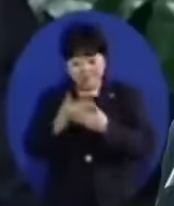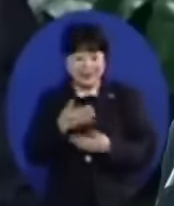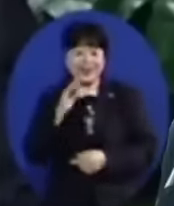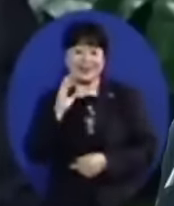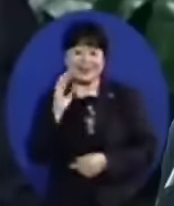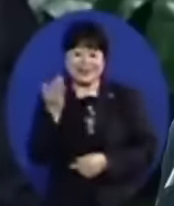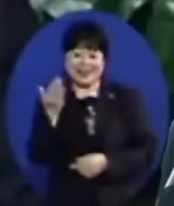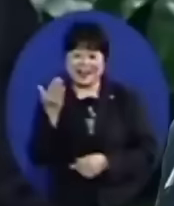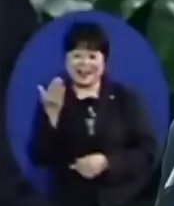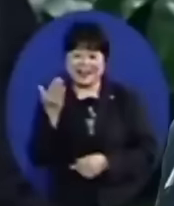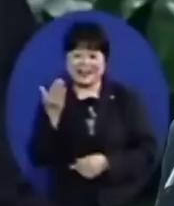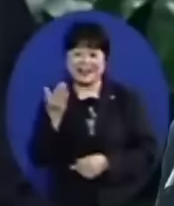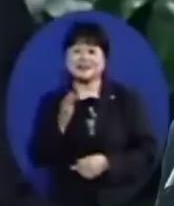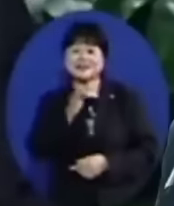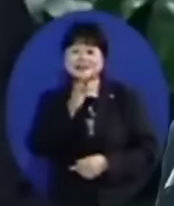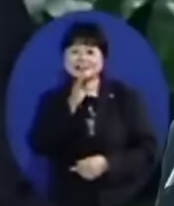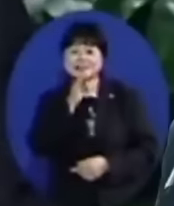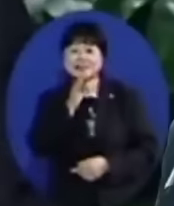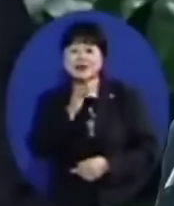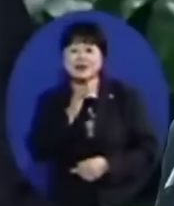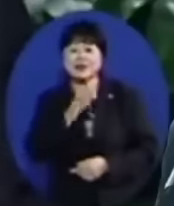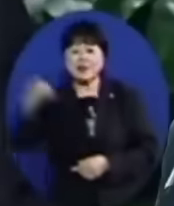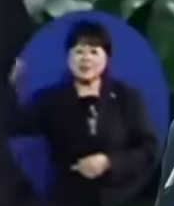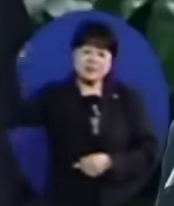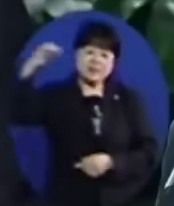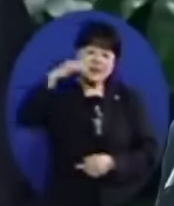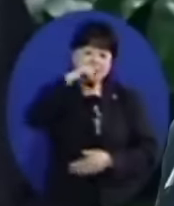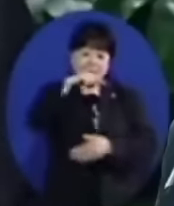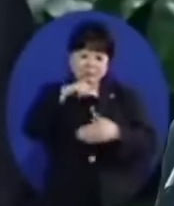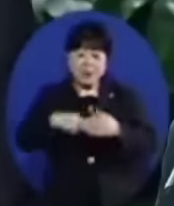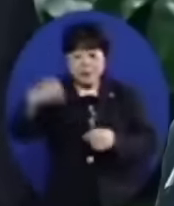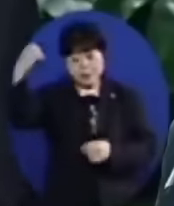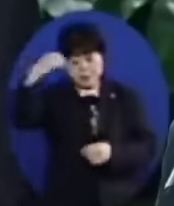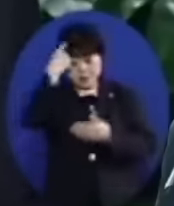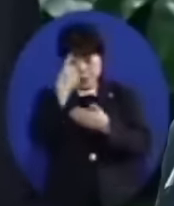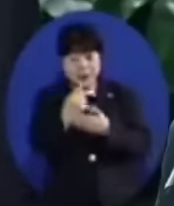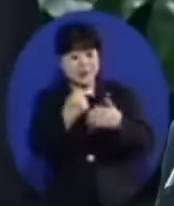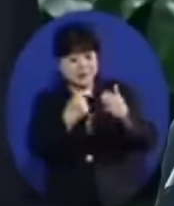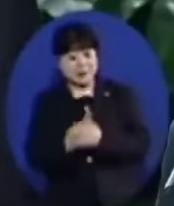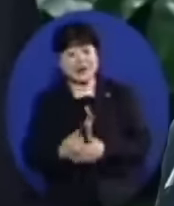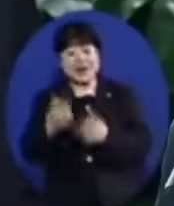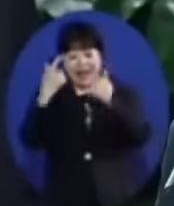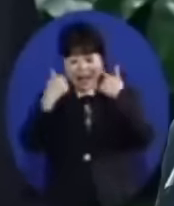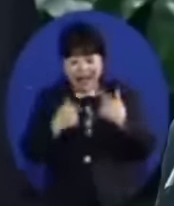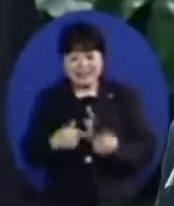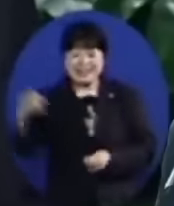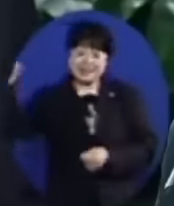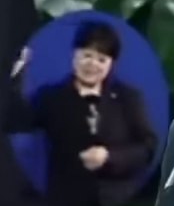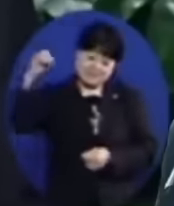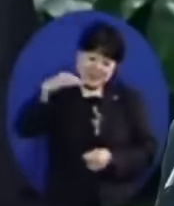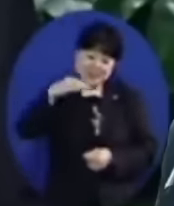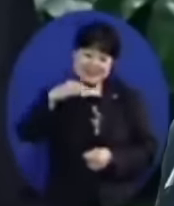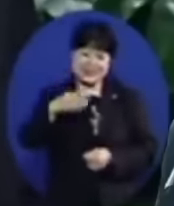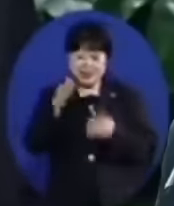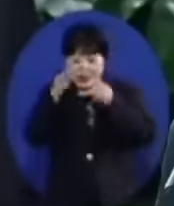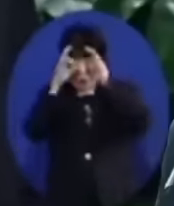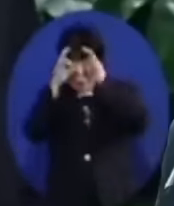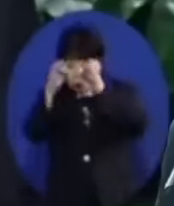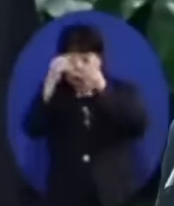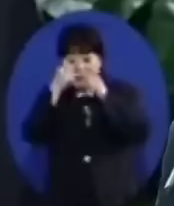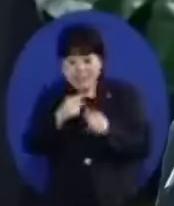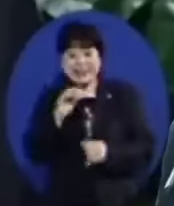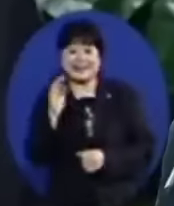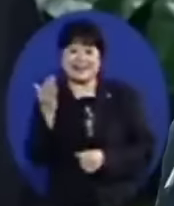것입니다. 이 빛이 우리 마음속에 비친 이상 항상 이 빛을 바라보고 살아야 되는